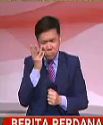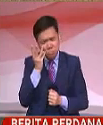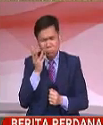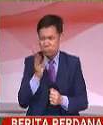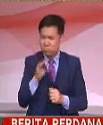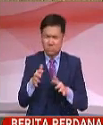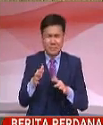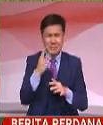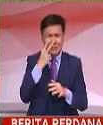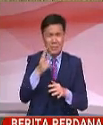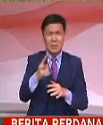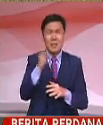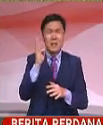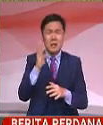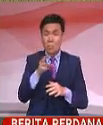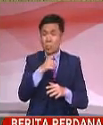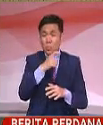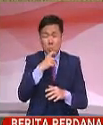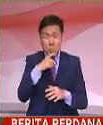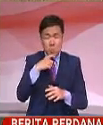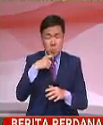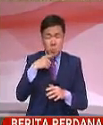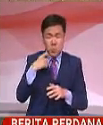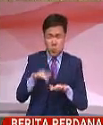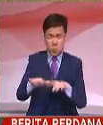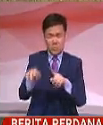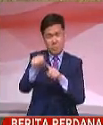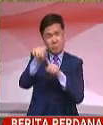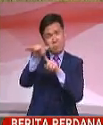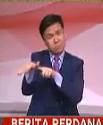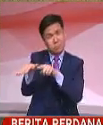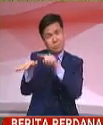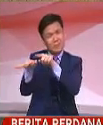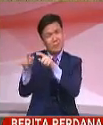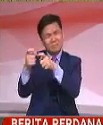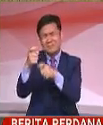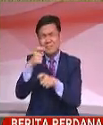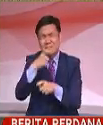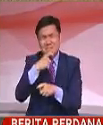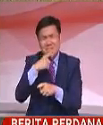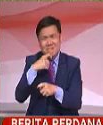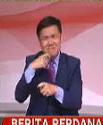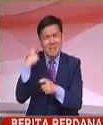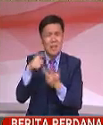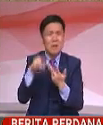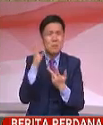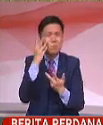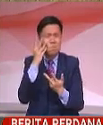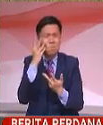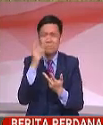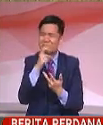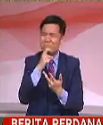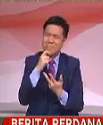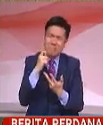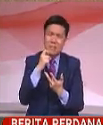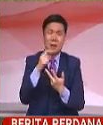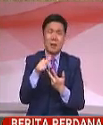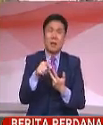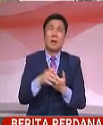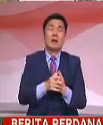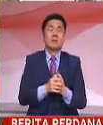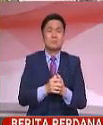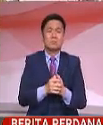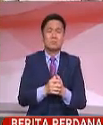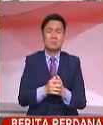Tengok tanah rakuh, merekuh, isi padi pun jadi tak comel, beras kita. Jadi kita sebagai petani ni mengeluh panjang